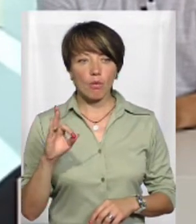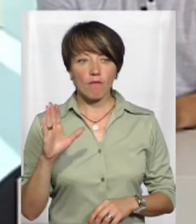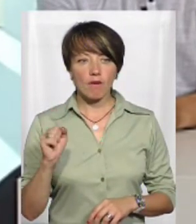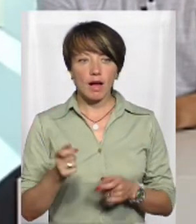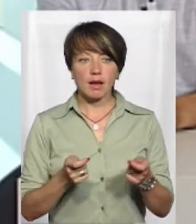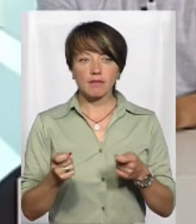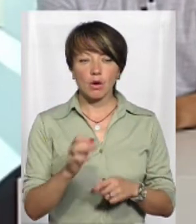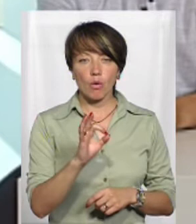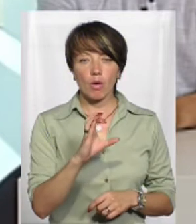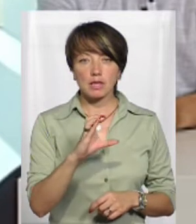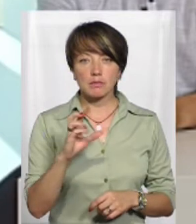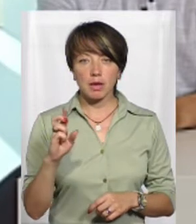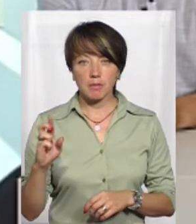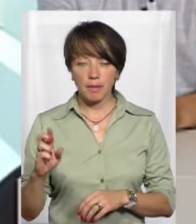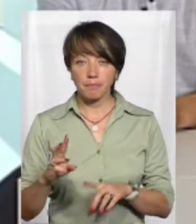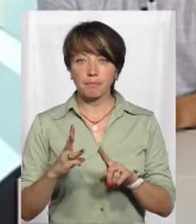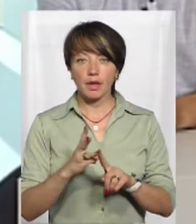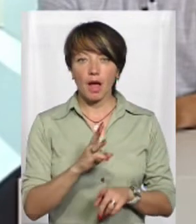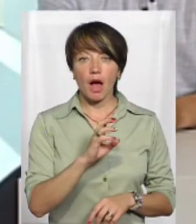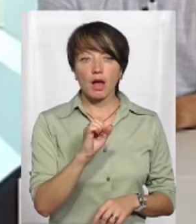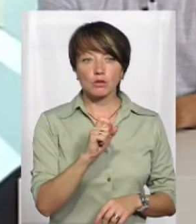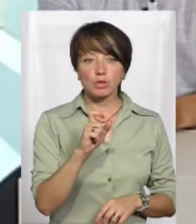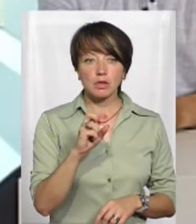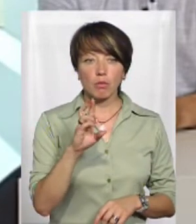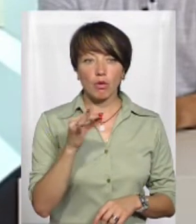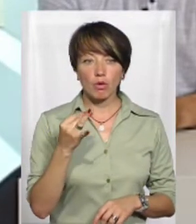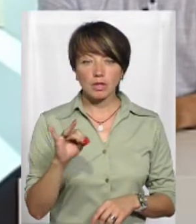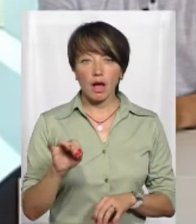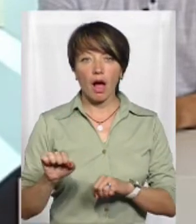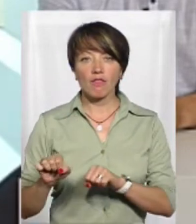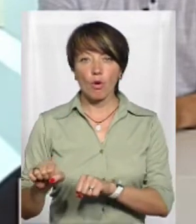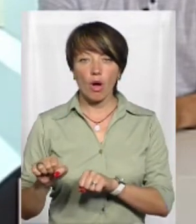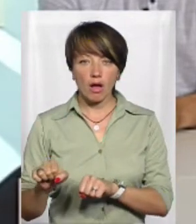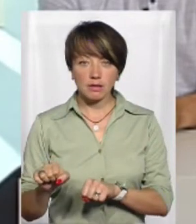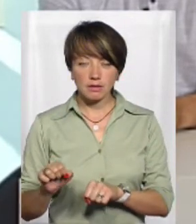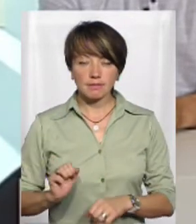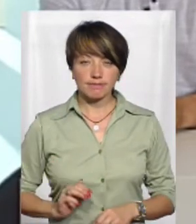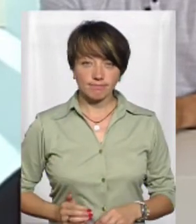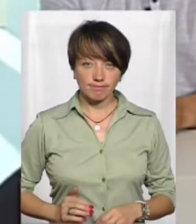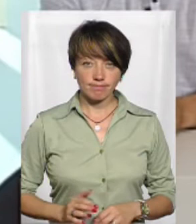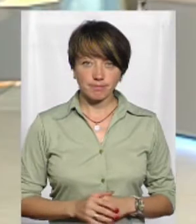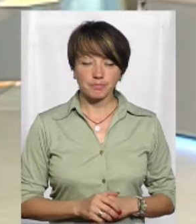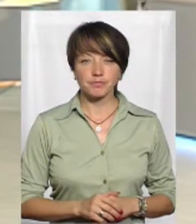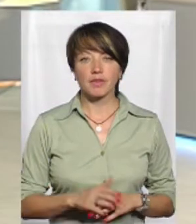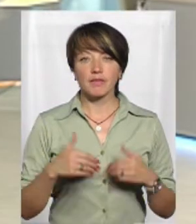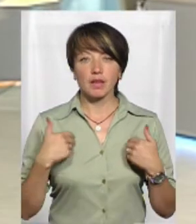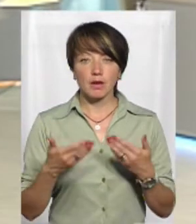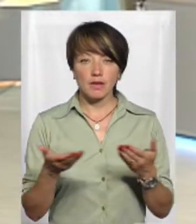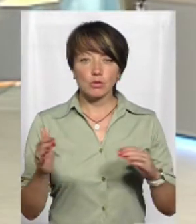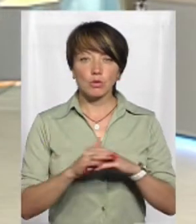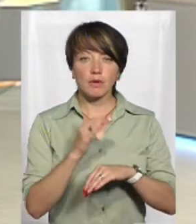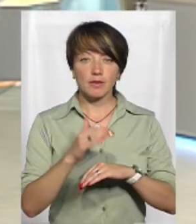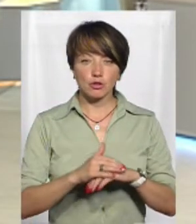ОСББ. І Антон Заболотний, адвокат, старший партнер адвокатської контори. Вітаю вас, панове. Доброго